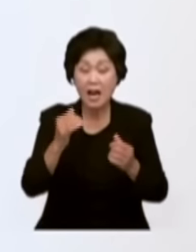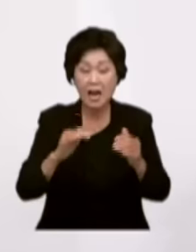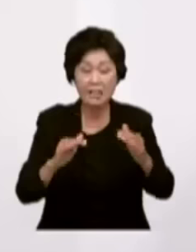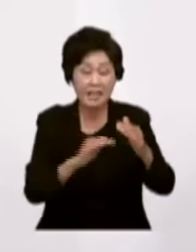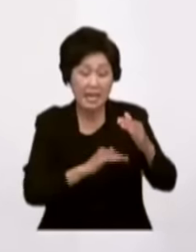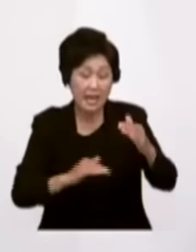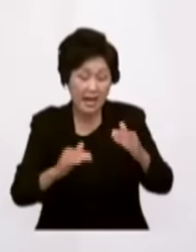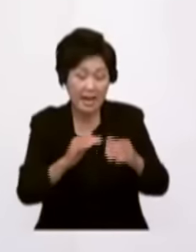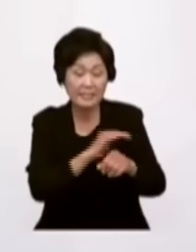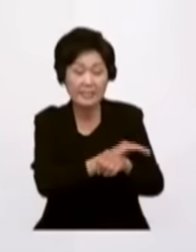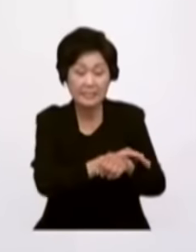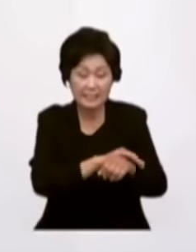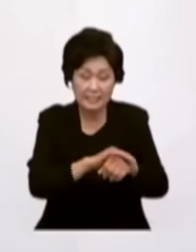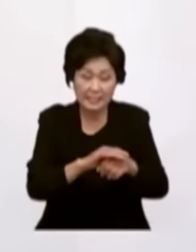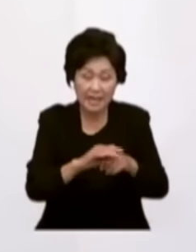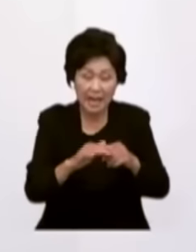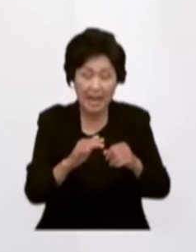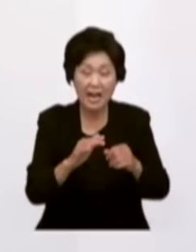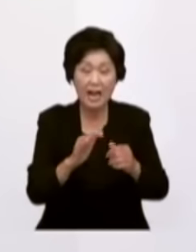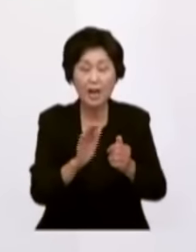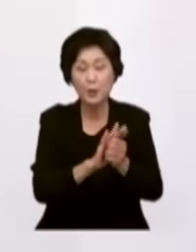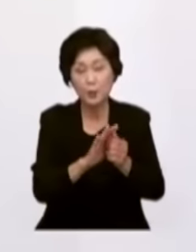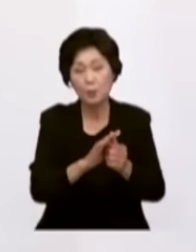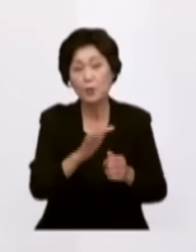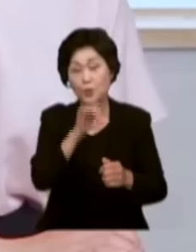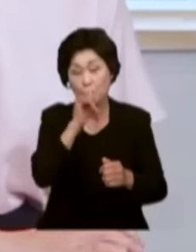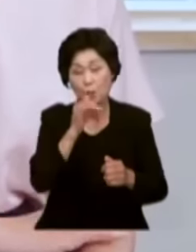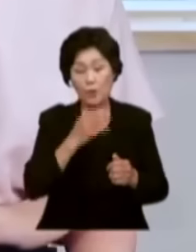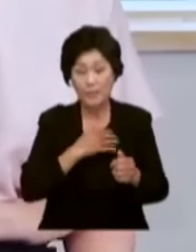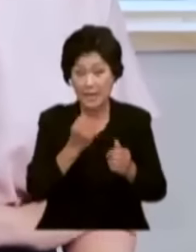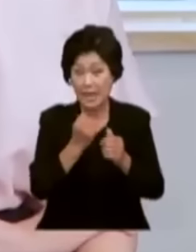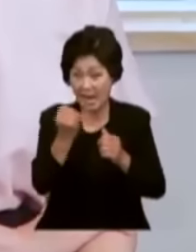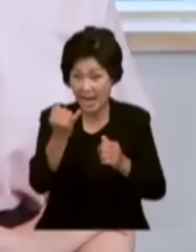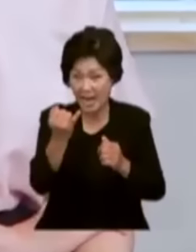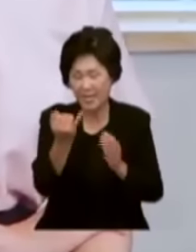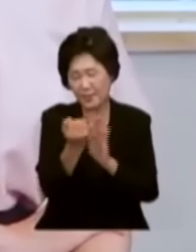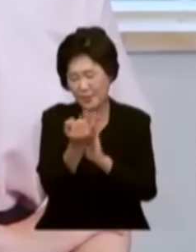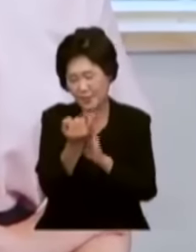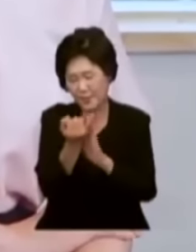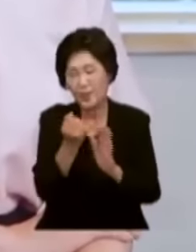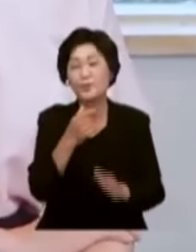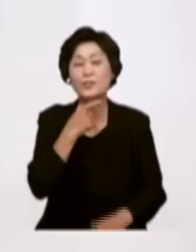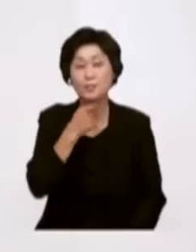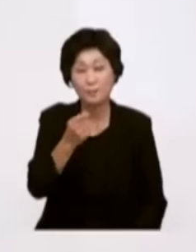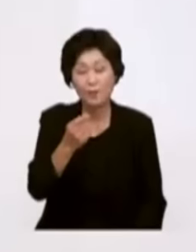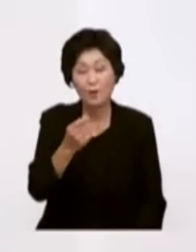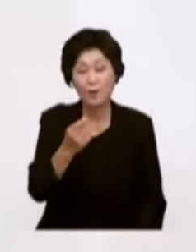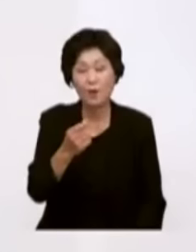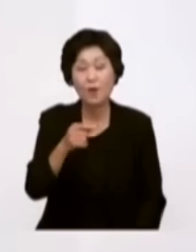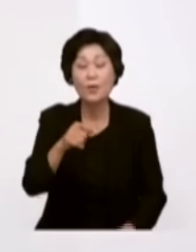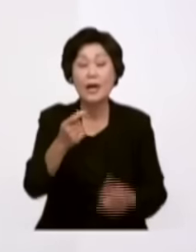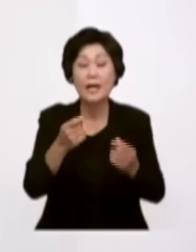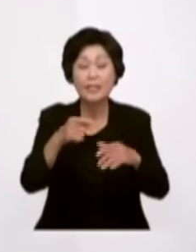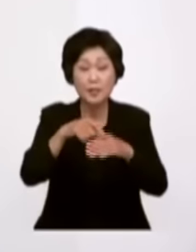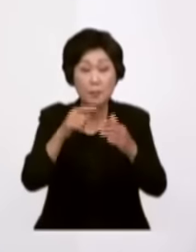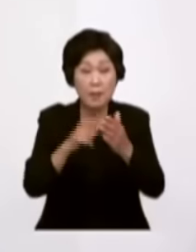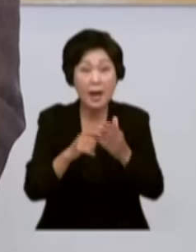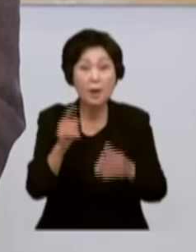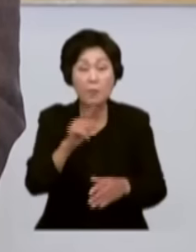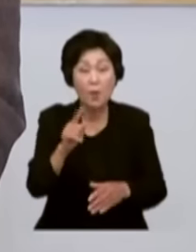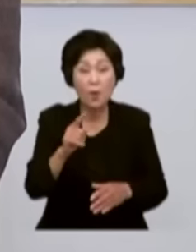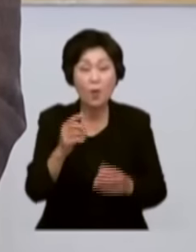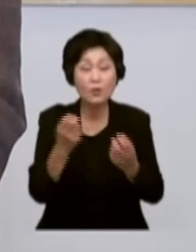느끼면서 우리 아내에게 자꾸 잘하고 싶은 거예요. 근데 그런 마음을 어떻게 들게 하냐면 저는 매일마다 설교를